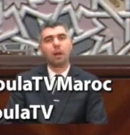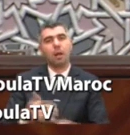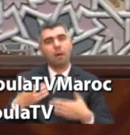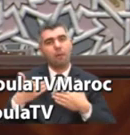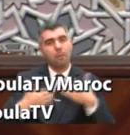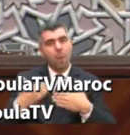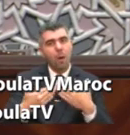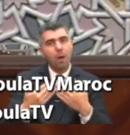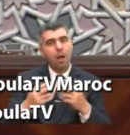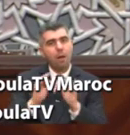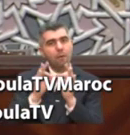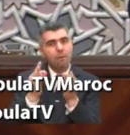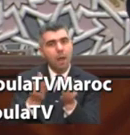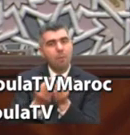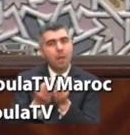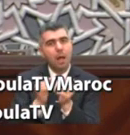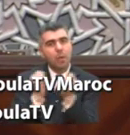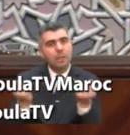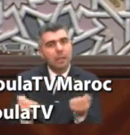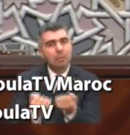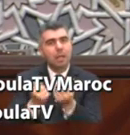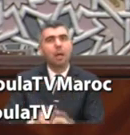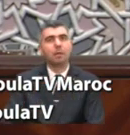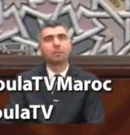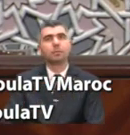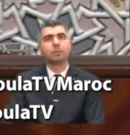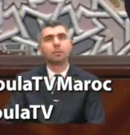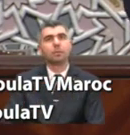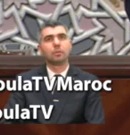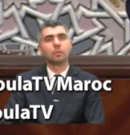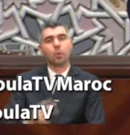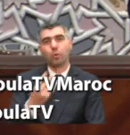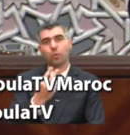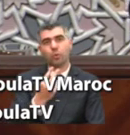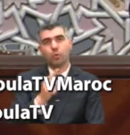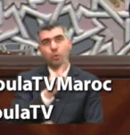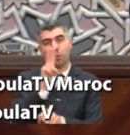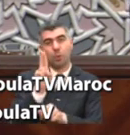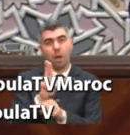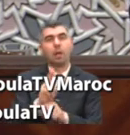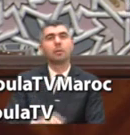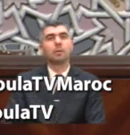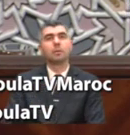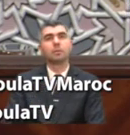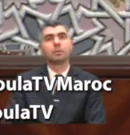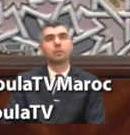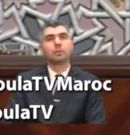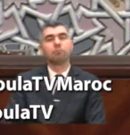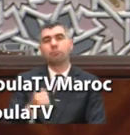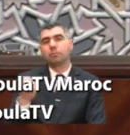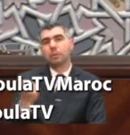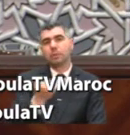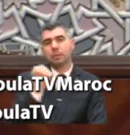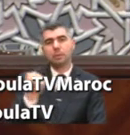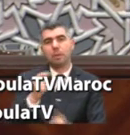والتضامن والمساواة والتنمية الاجتماعية، في سؤال حول تأخر صدور